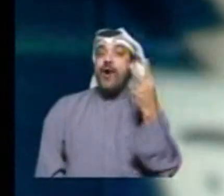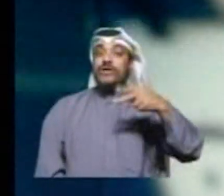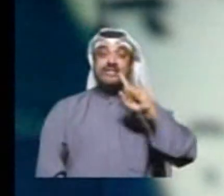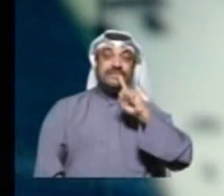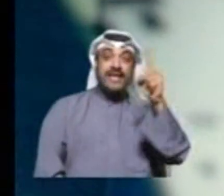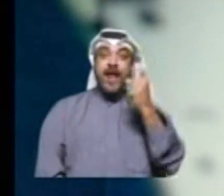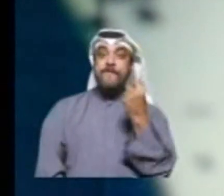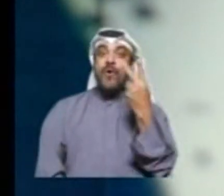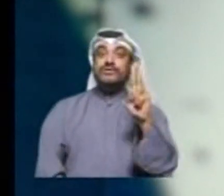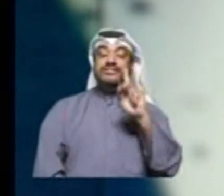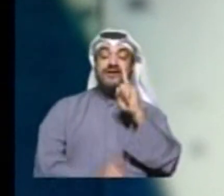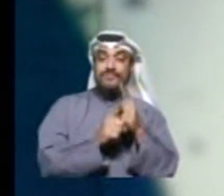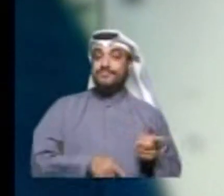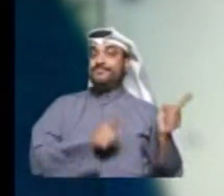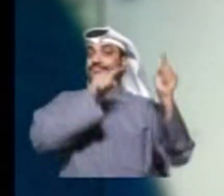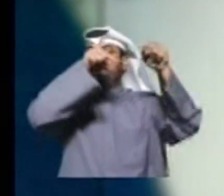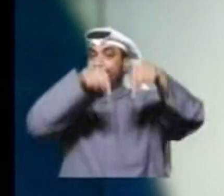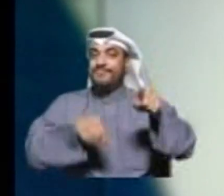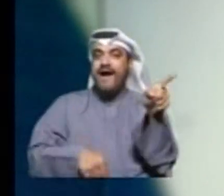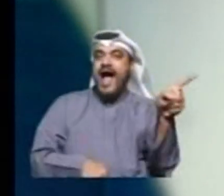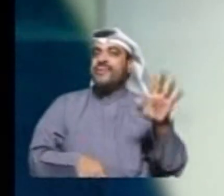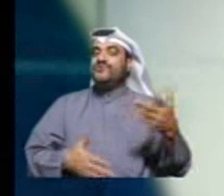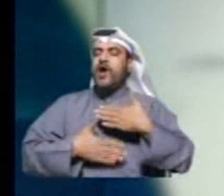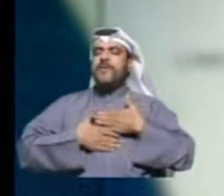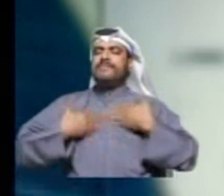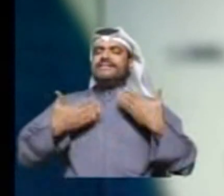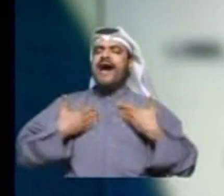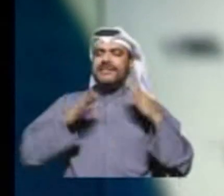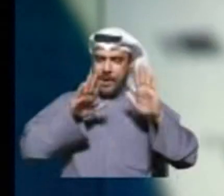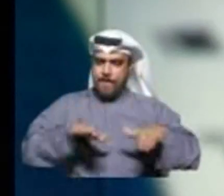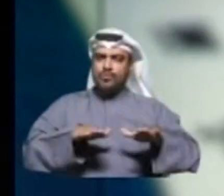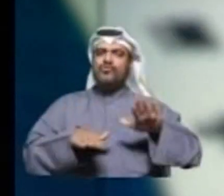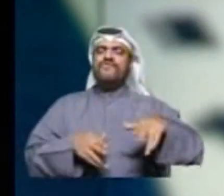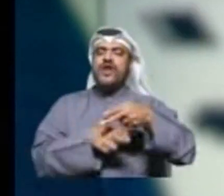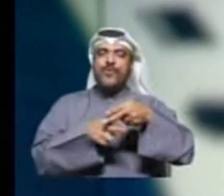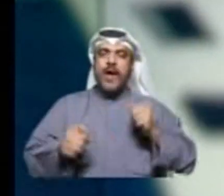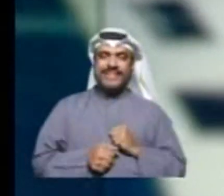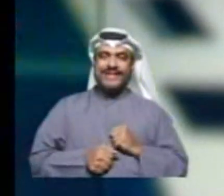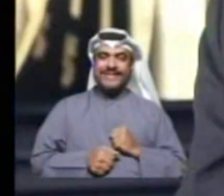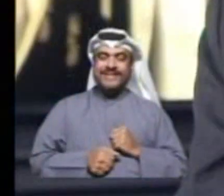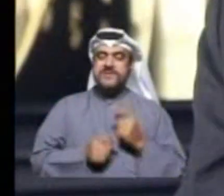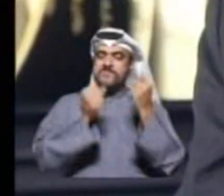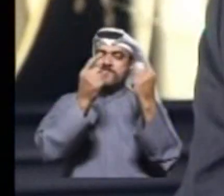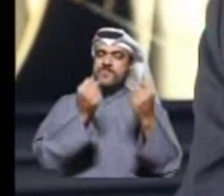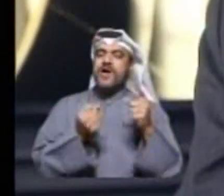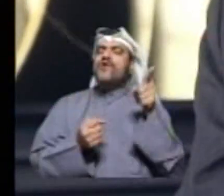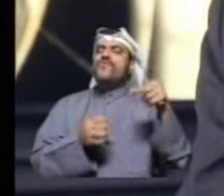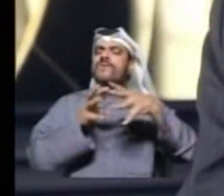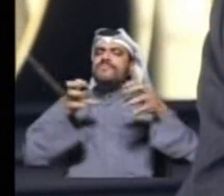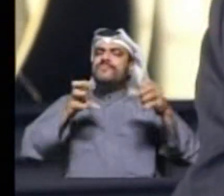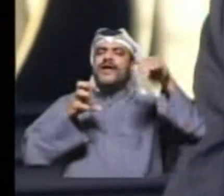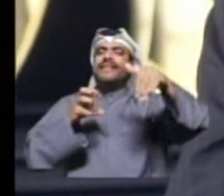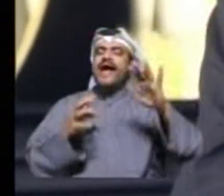الكويتية البريطانية، لا شك بأنها مرت بظروف قد تكون صعبة أحيانا ومصيرية، كيف يقرأها لنا الأستاذ